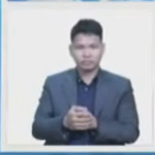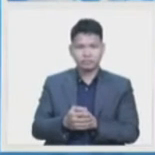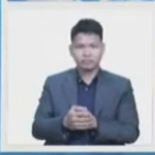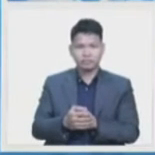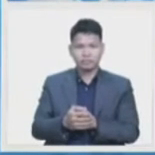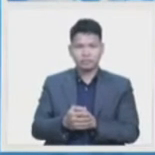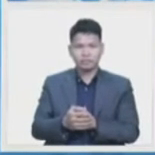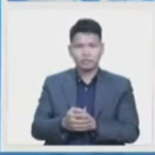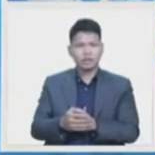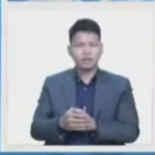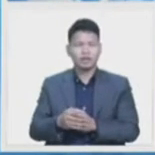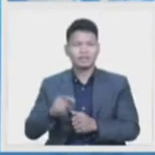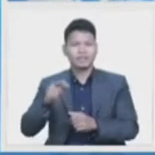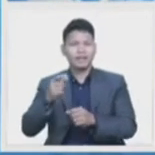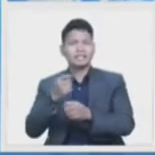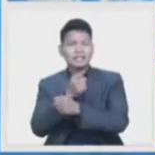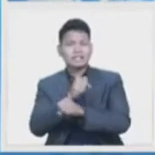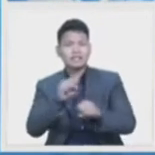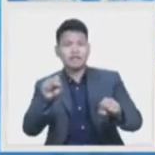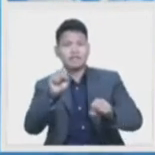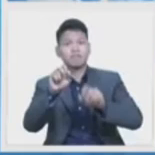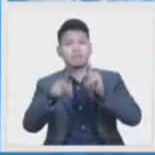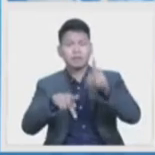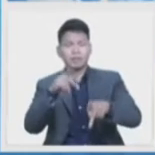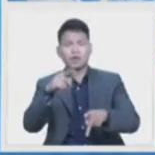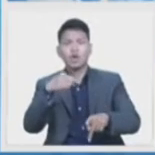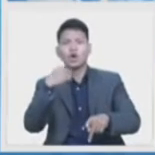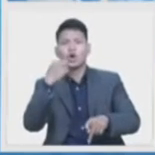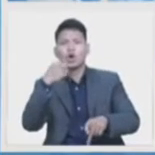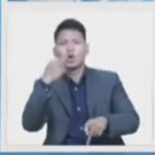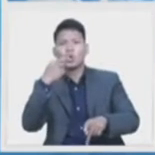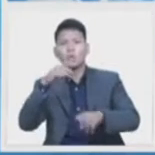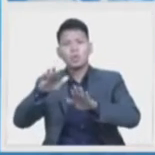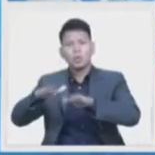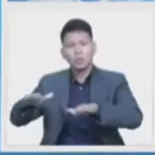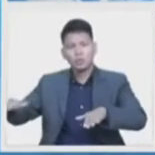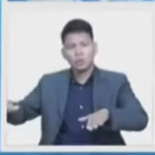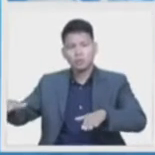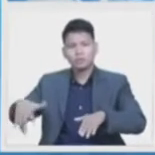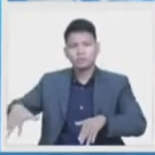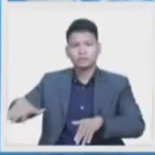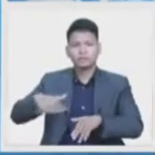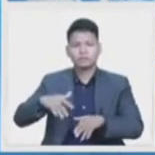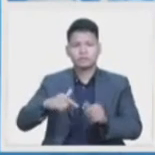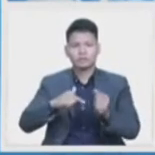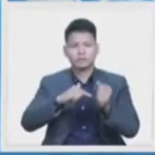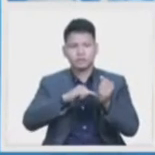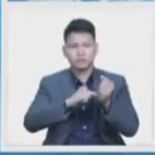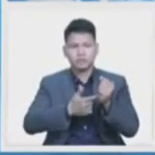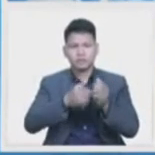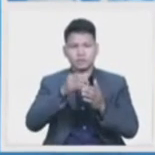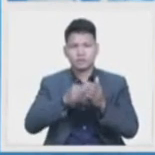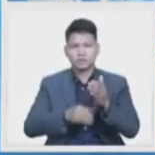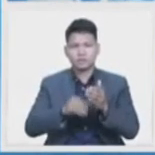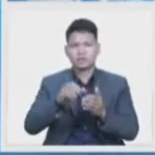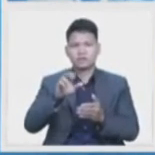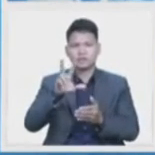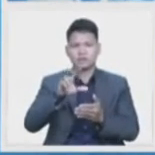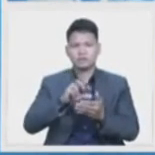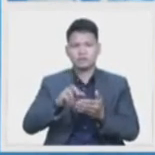ang magluwas sa tao. Genesis 3:15, ako balikon. O ibutang ko